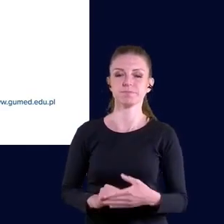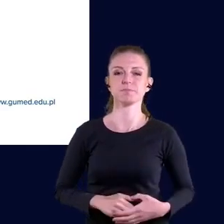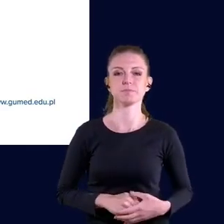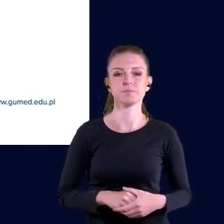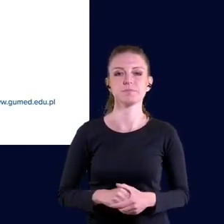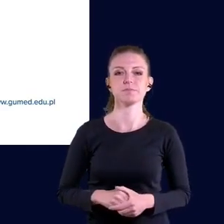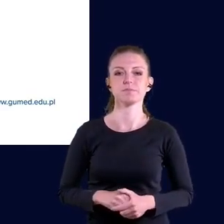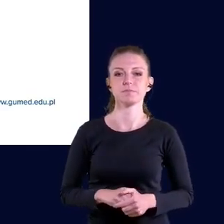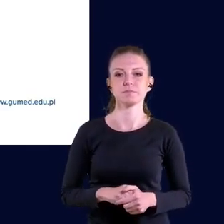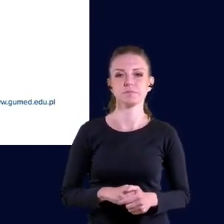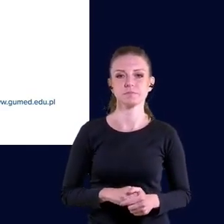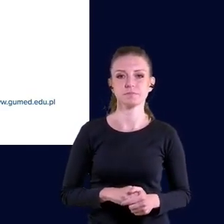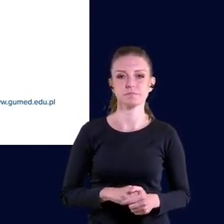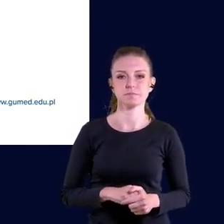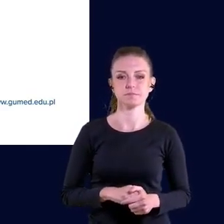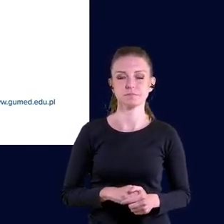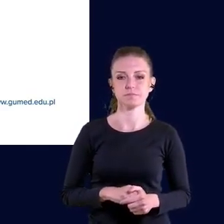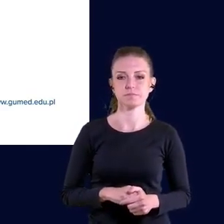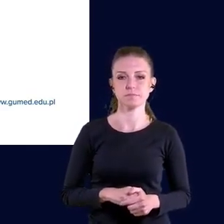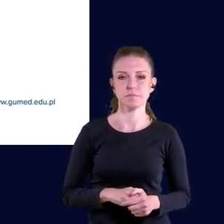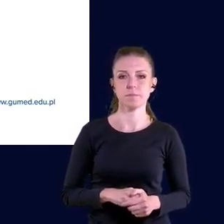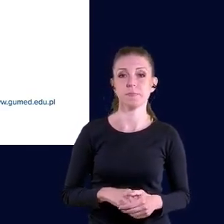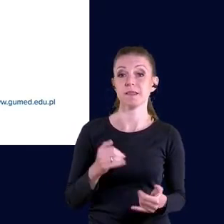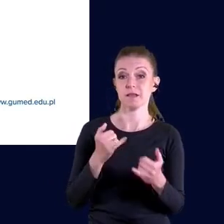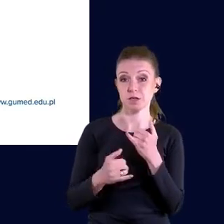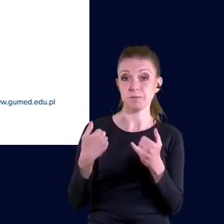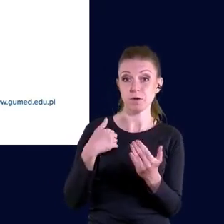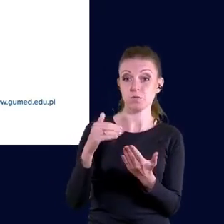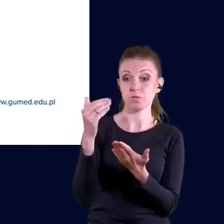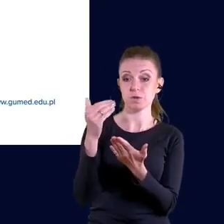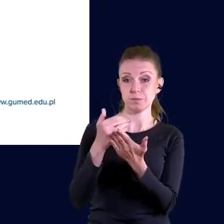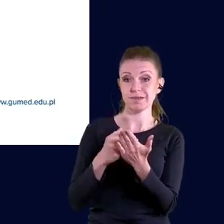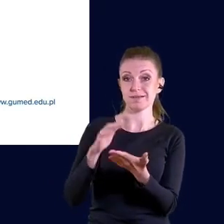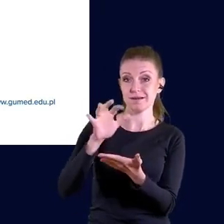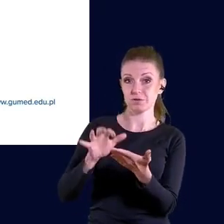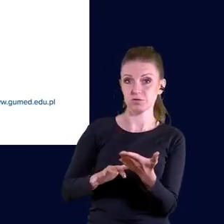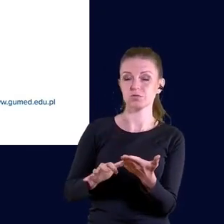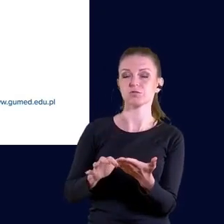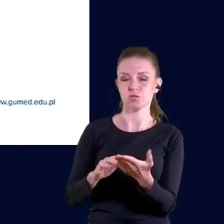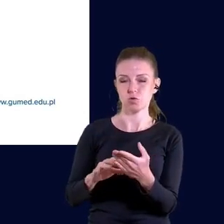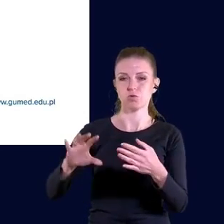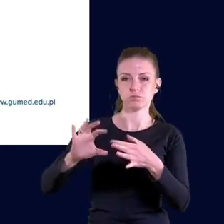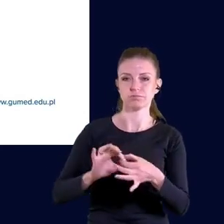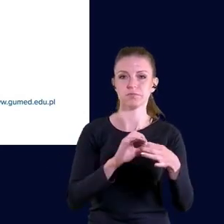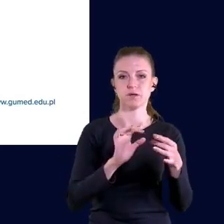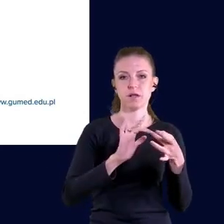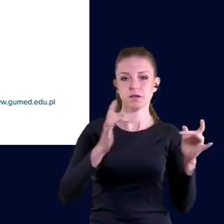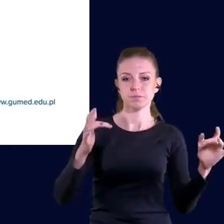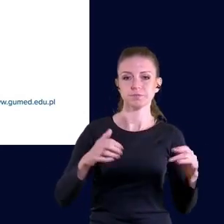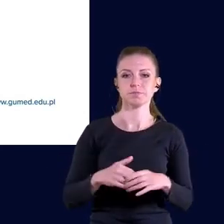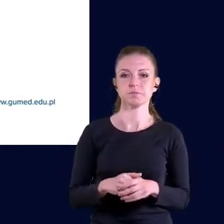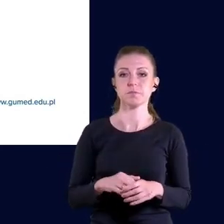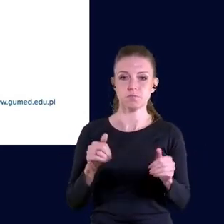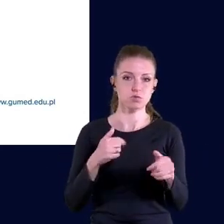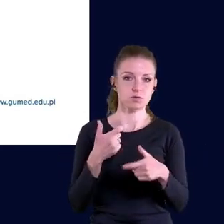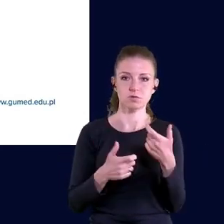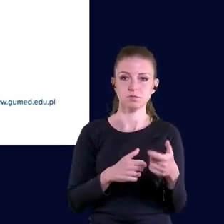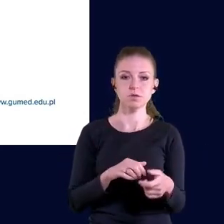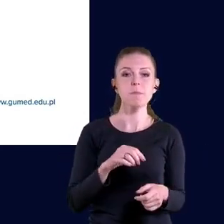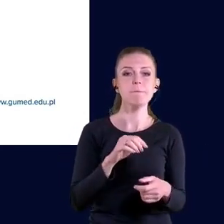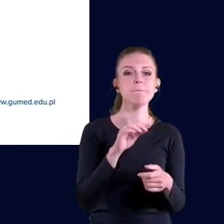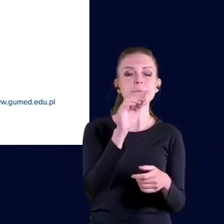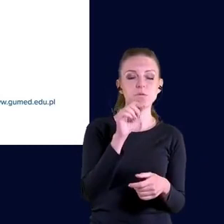rozdziałów był spis treści spis treści zostało linkowany także można było można przejść po kliknięciu